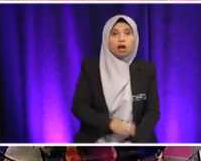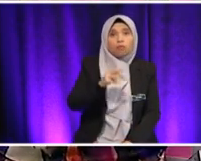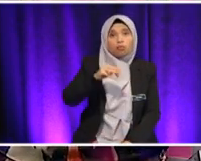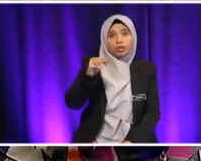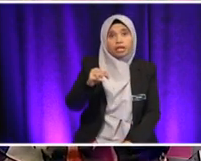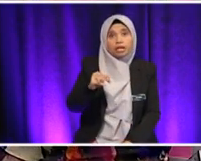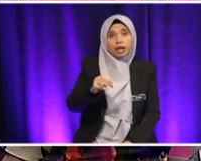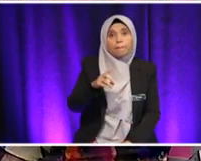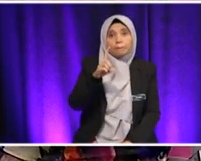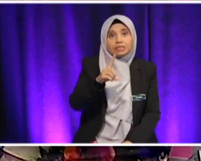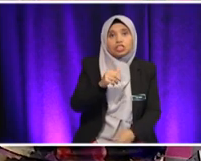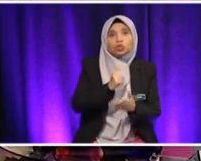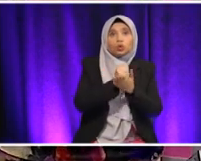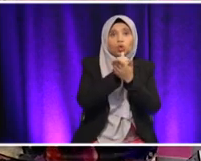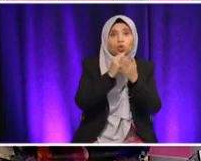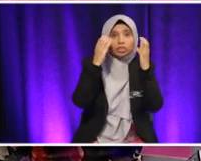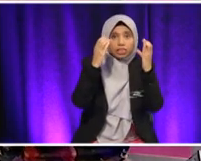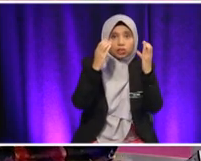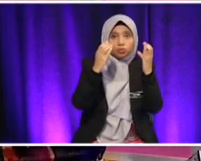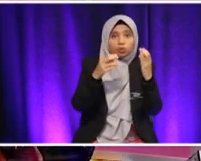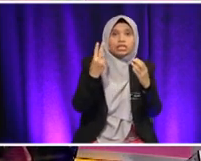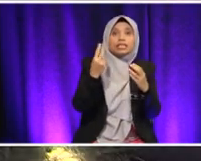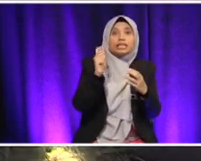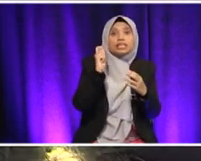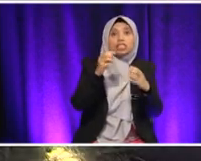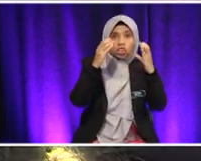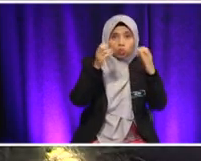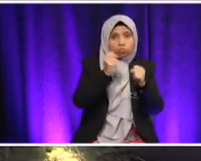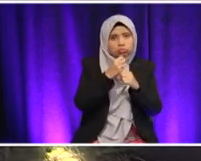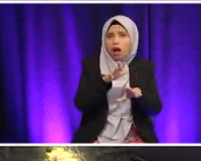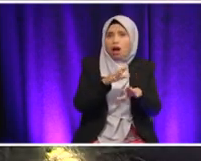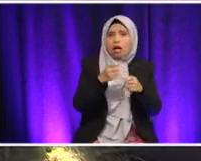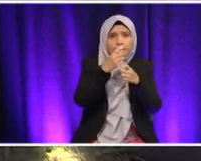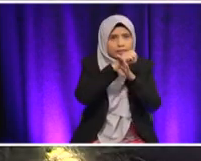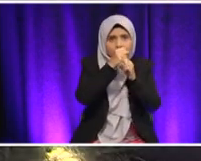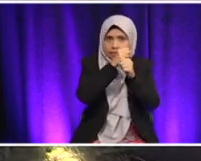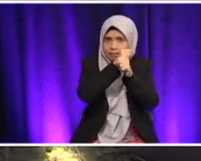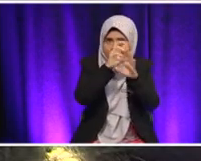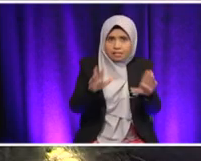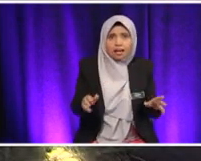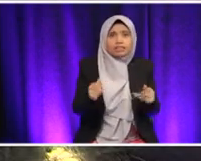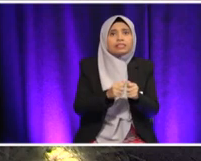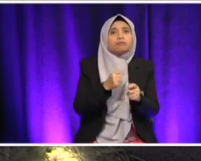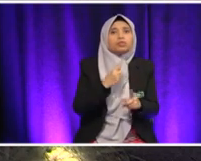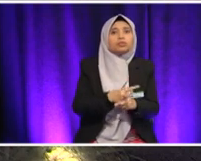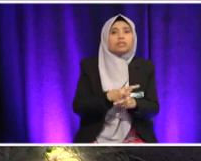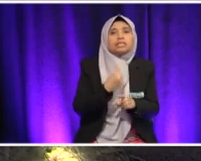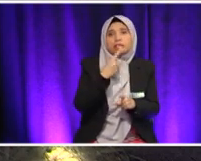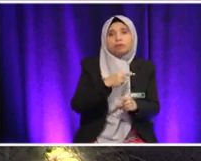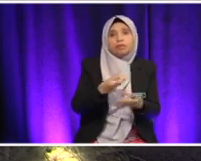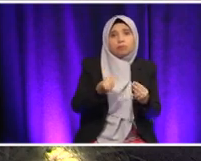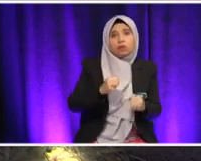perlu bantu saya buat saya udah Terangkan dengan jelas untuk soal yang pertama nih Siapa yang boleh jawab